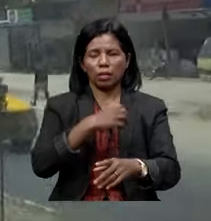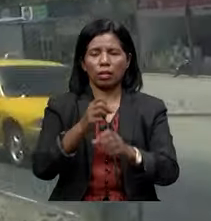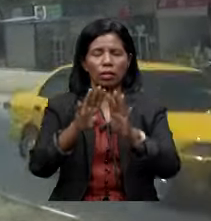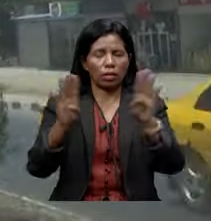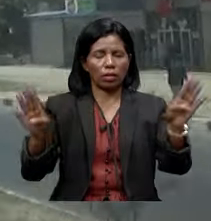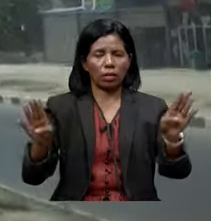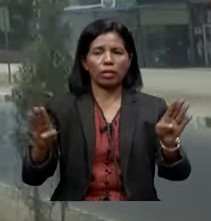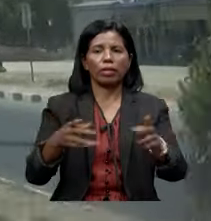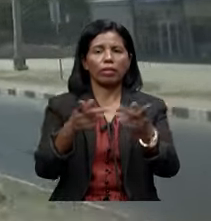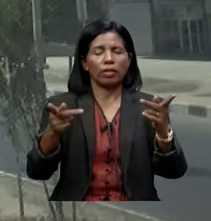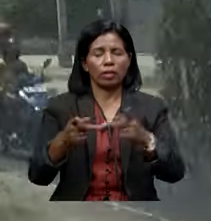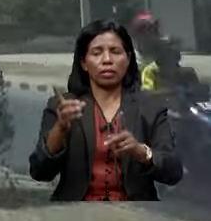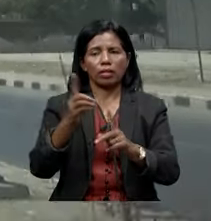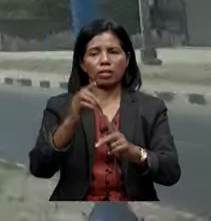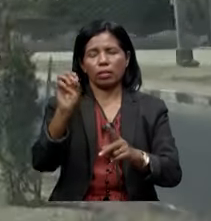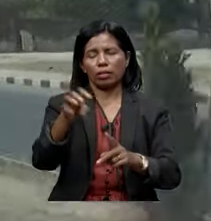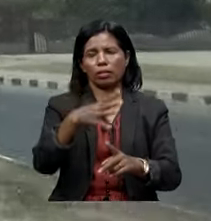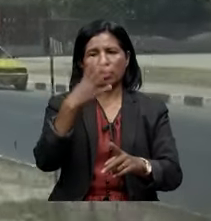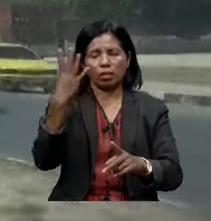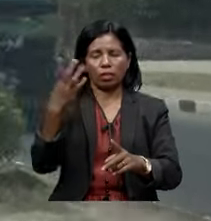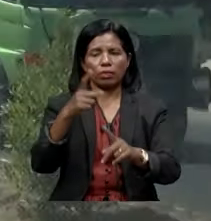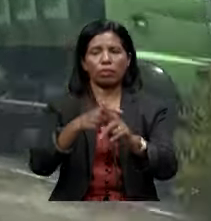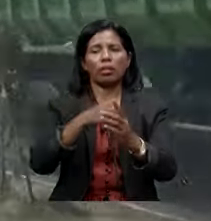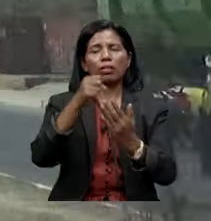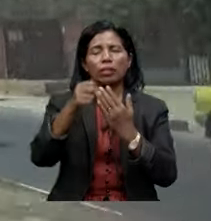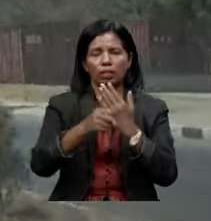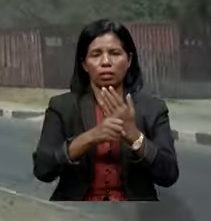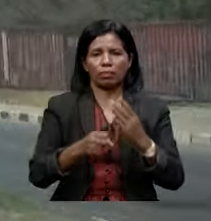fali fatin hirakne iha lorong sangre singhat, fulan setembro, João Carlos Ziemen.